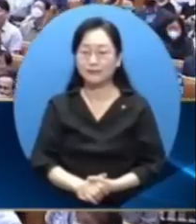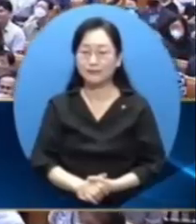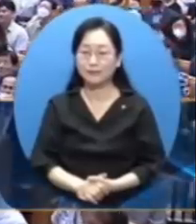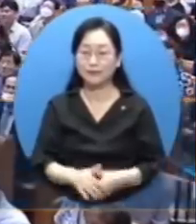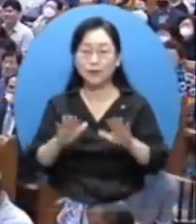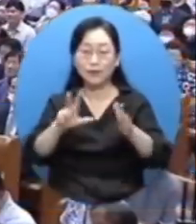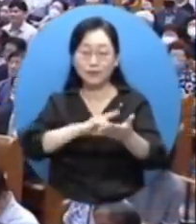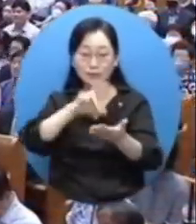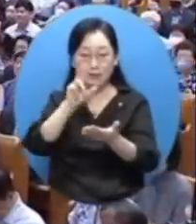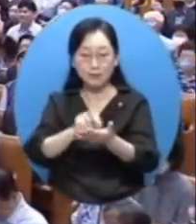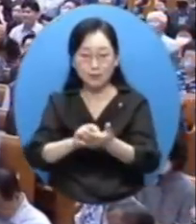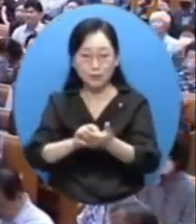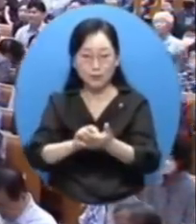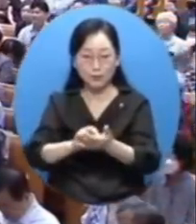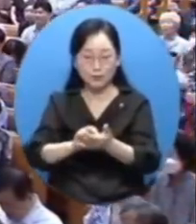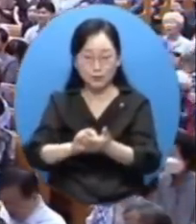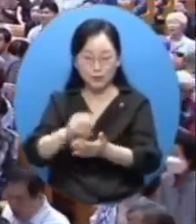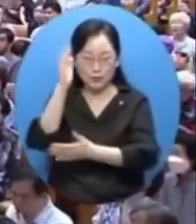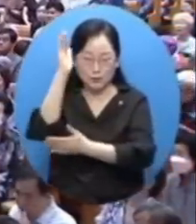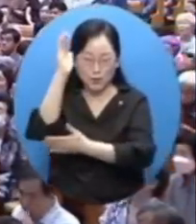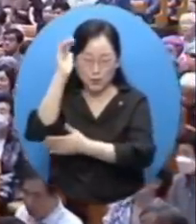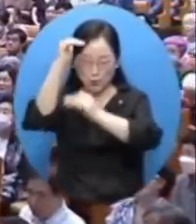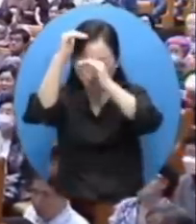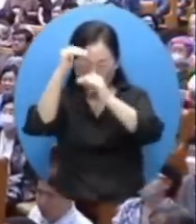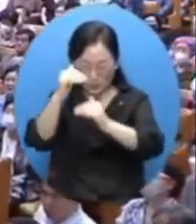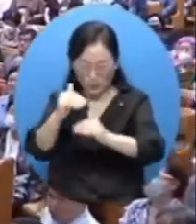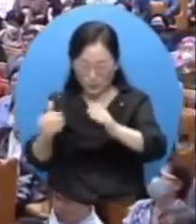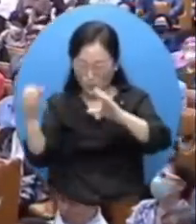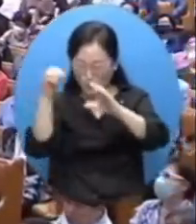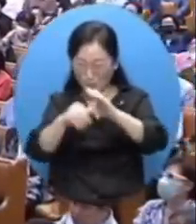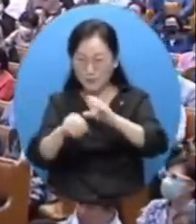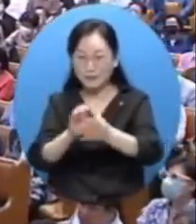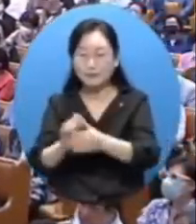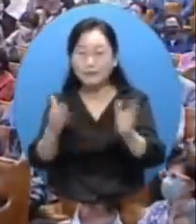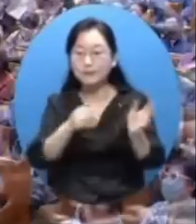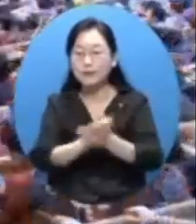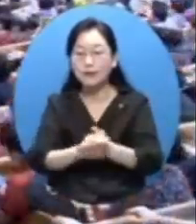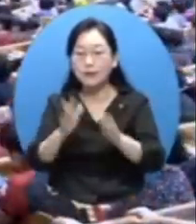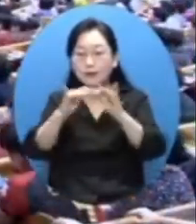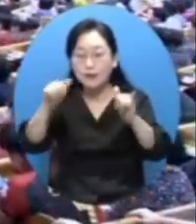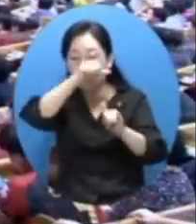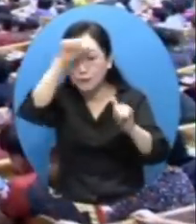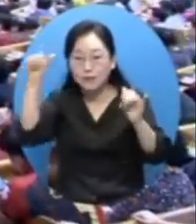오늘 제목에 오늘 설교의 모든 내용이 다 담겨 있습니다. 사람은 한평생